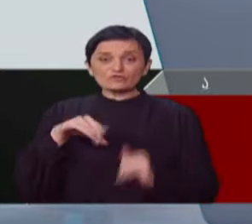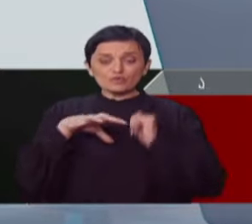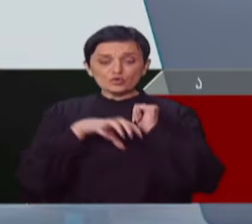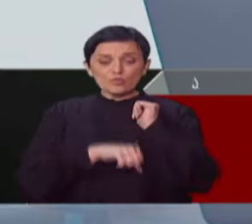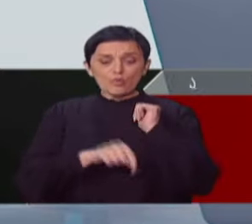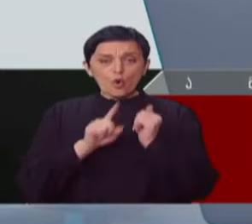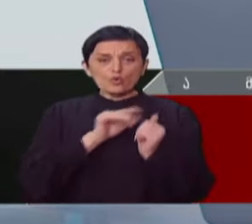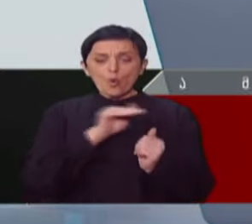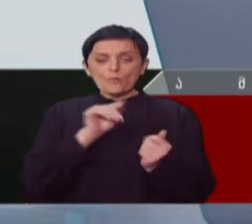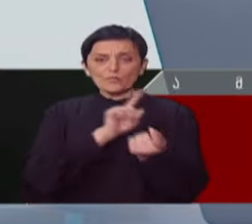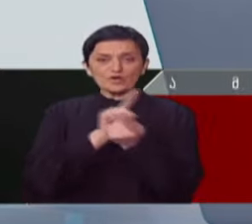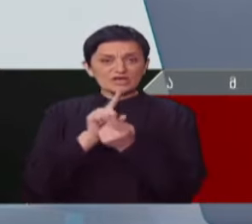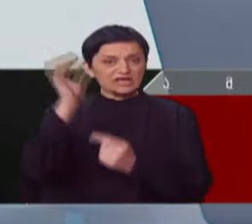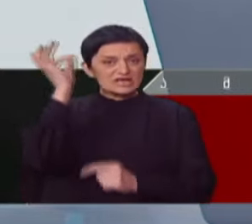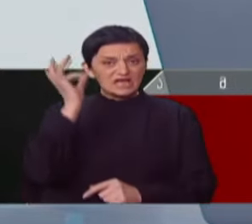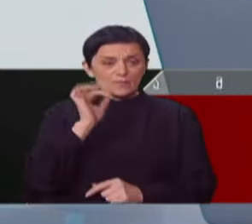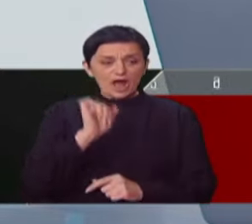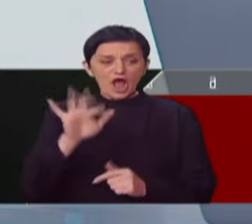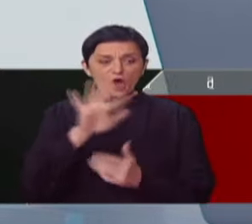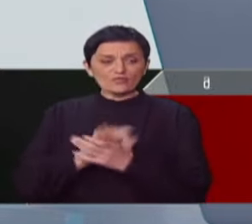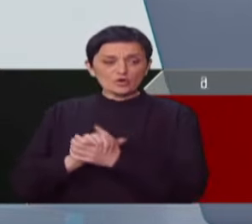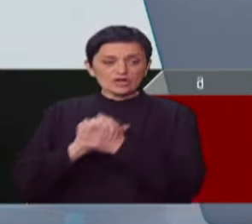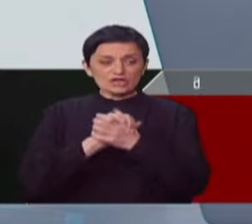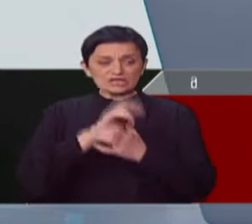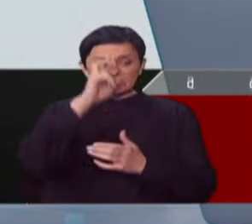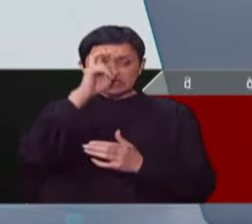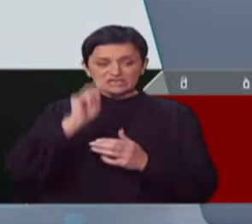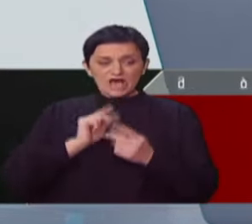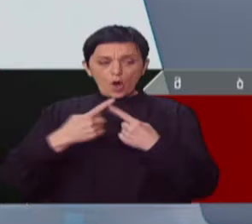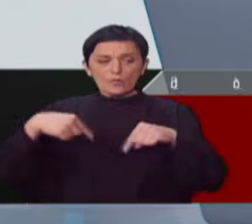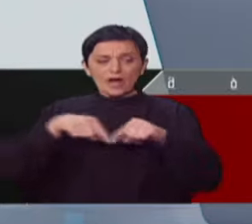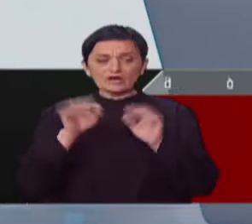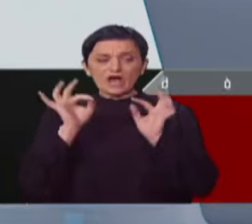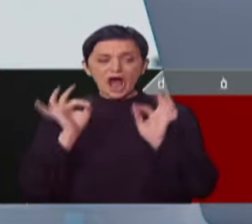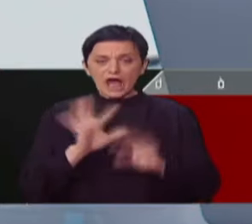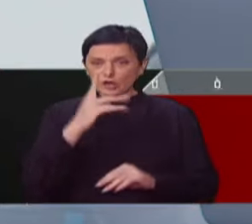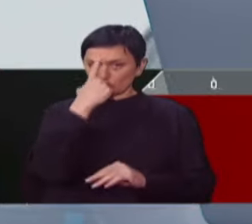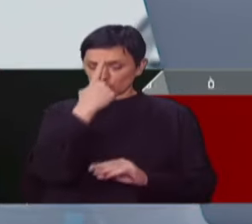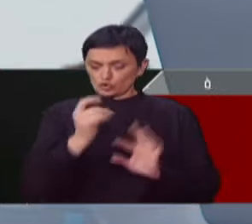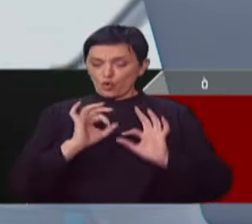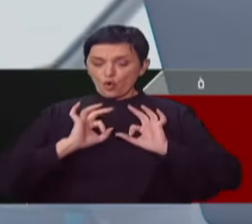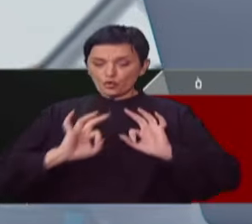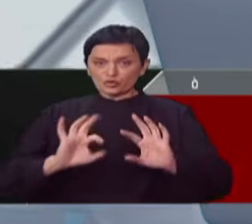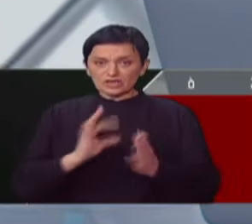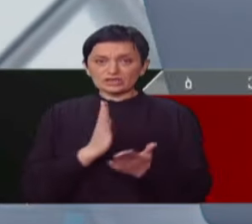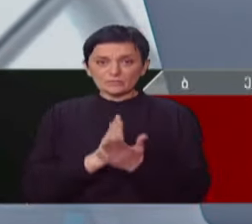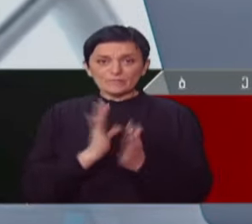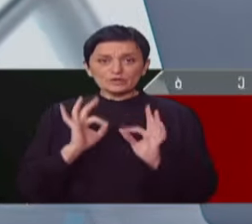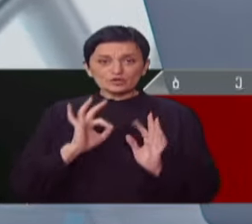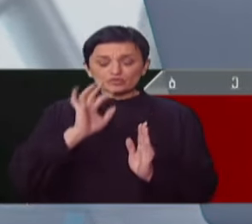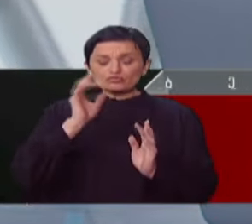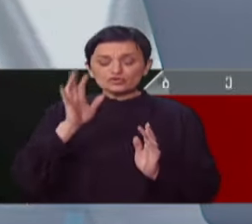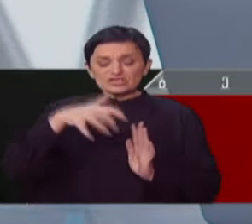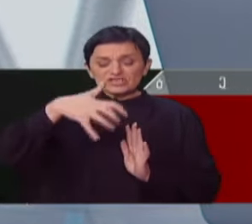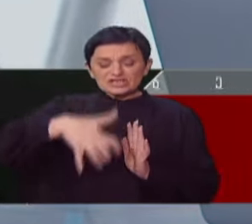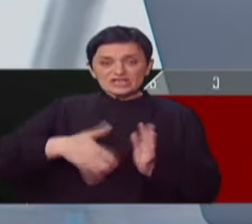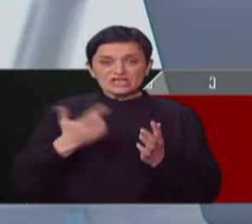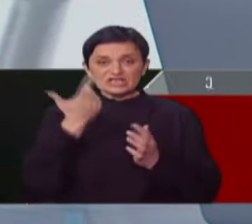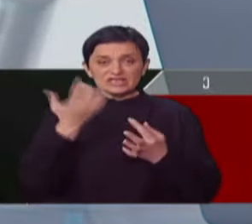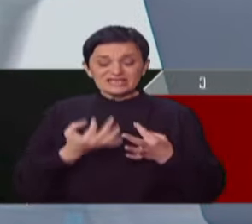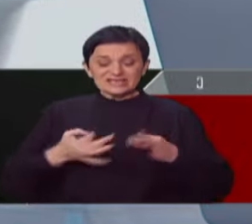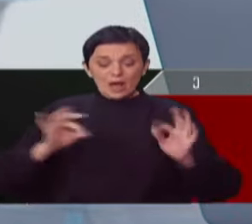ოფიციალური შეხვედრები გერმანიასა და ევროკავშირის სახელისუფლებო ინსტიტუციებში არასწორ სიგნალებს გვიგზავნის, რომლებიც ძირს უთხრის დემოკრატიული